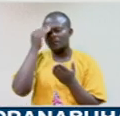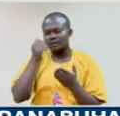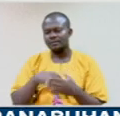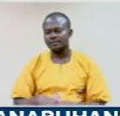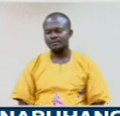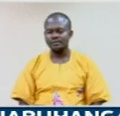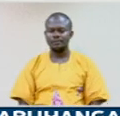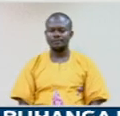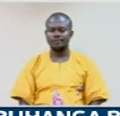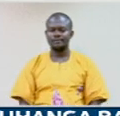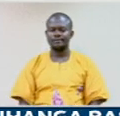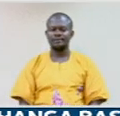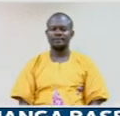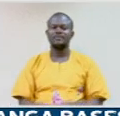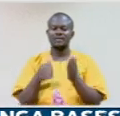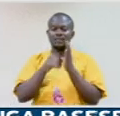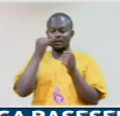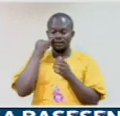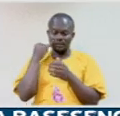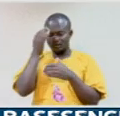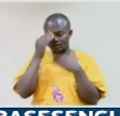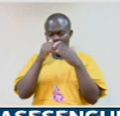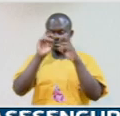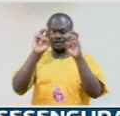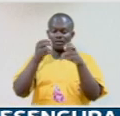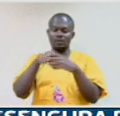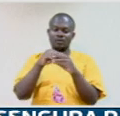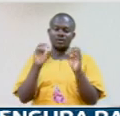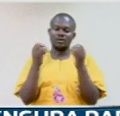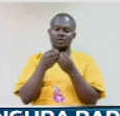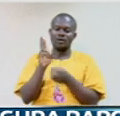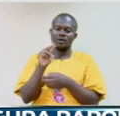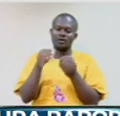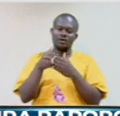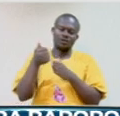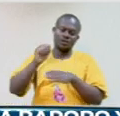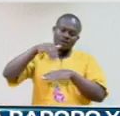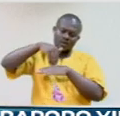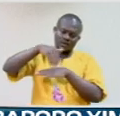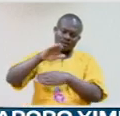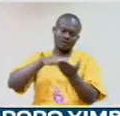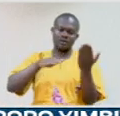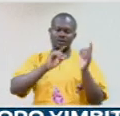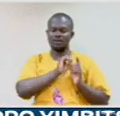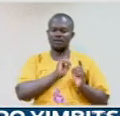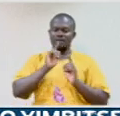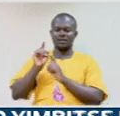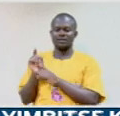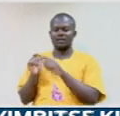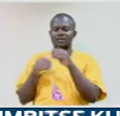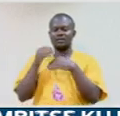n'iki? Ni ikibazo kirekire kuko umuryango w'abibumbye wari warohereje abasirikare